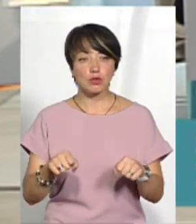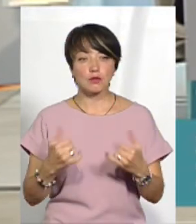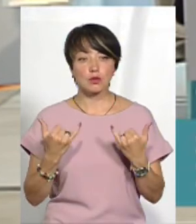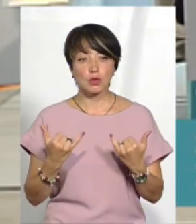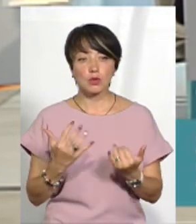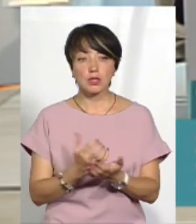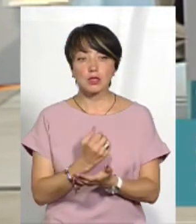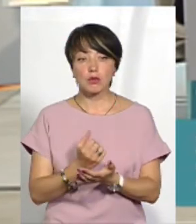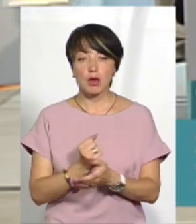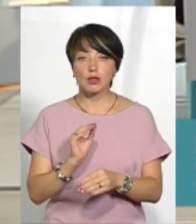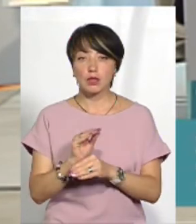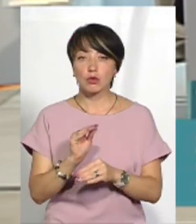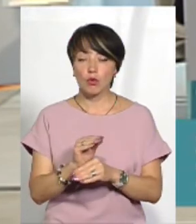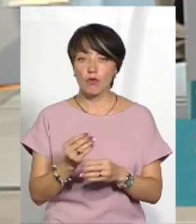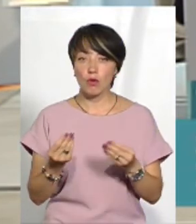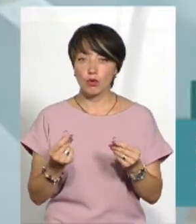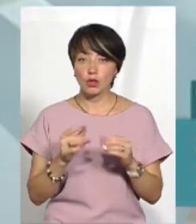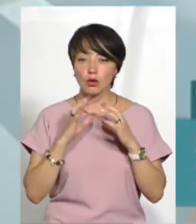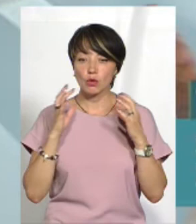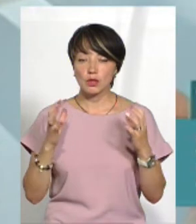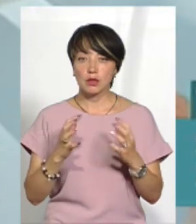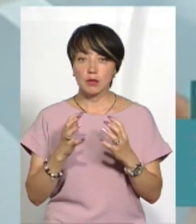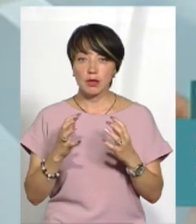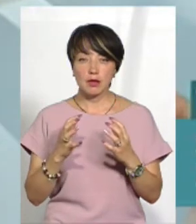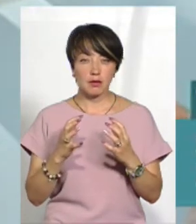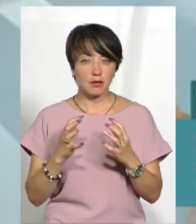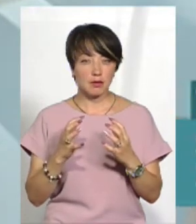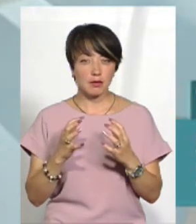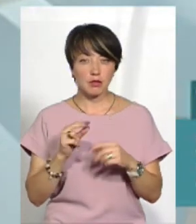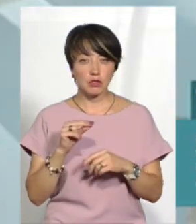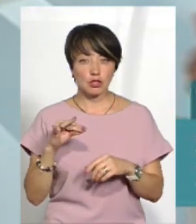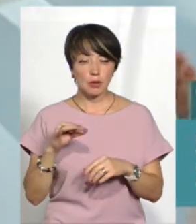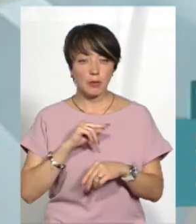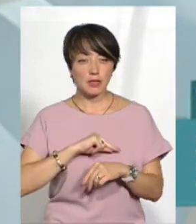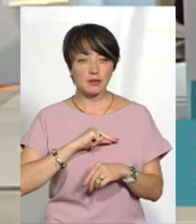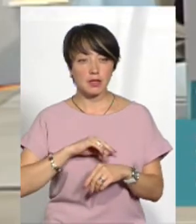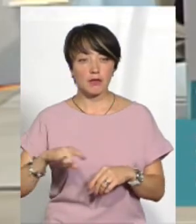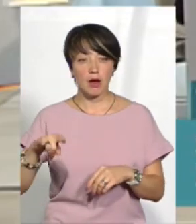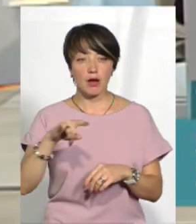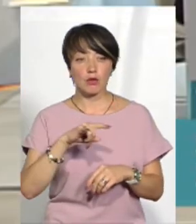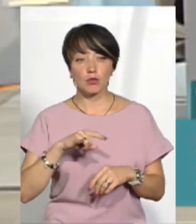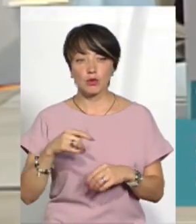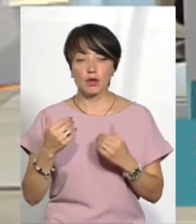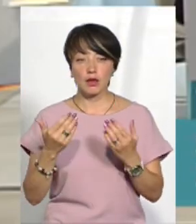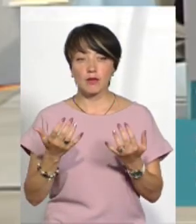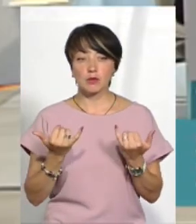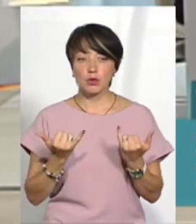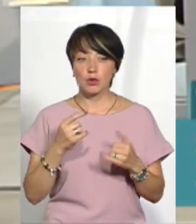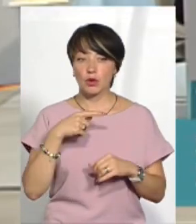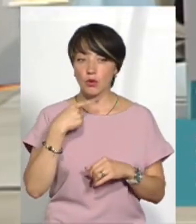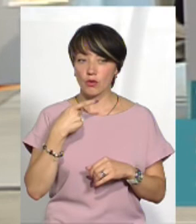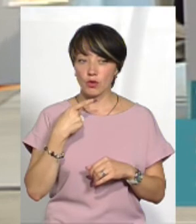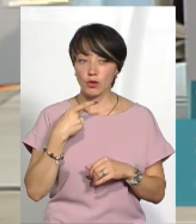сьогодні заробляти додаткові кошти на утримання апарату чи працівників аеропорту. Про те, що я вам сьогодні